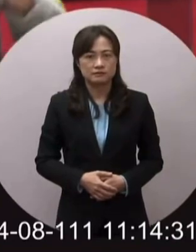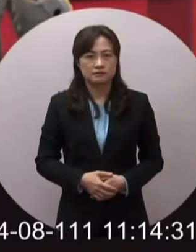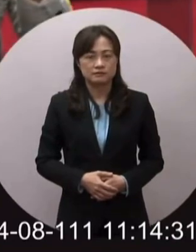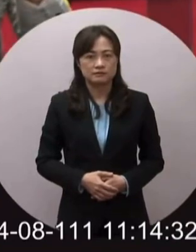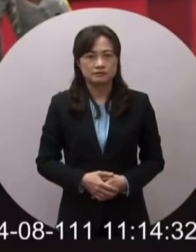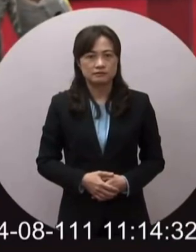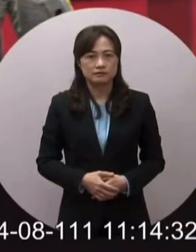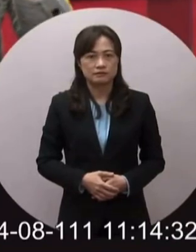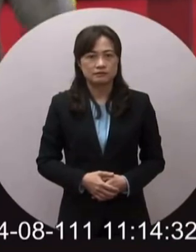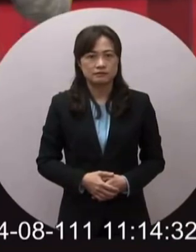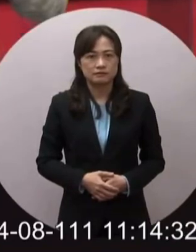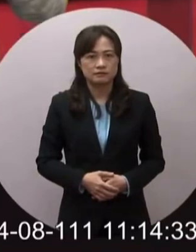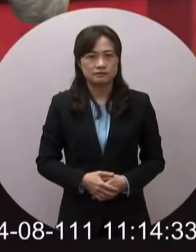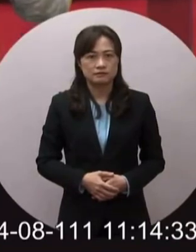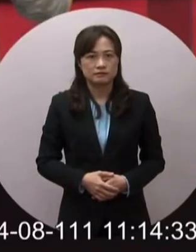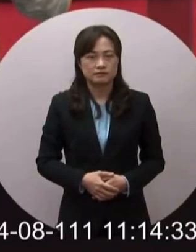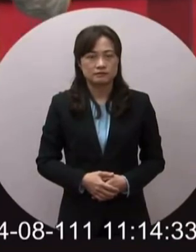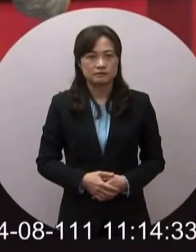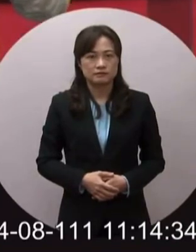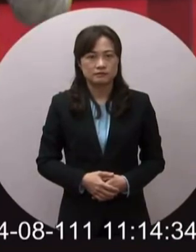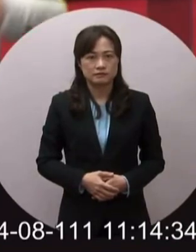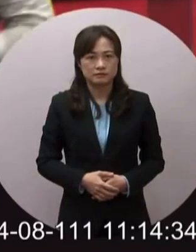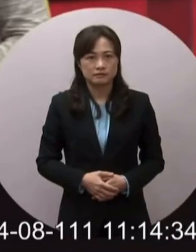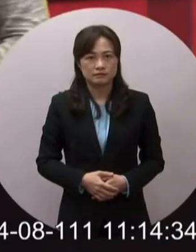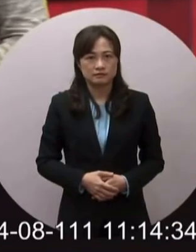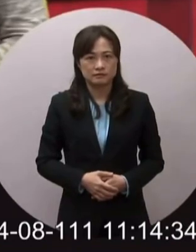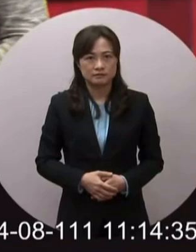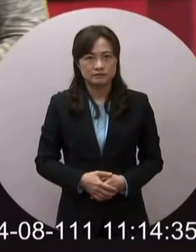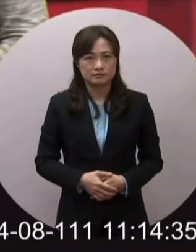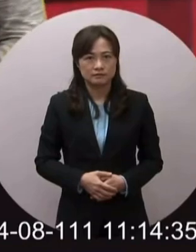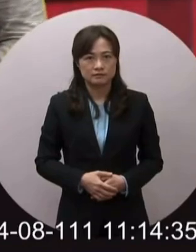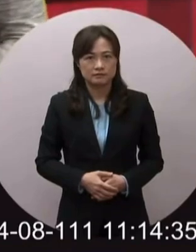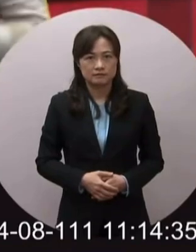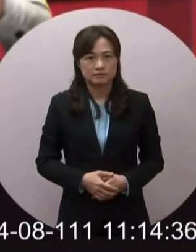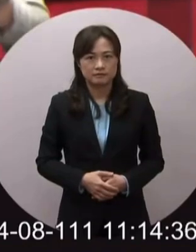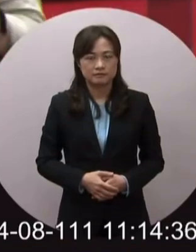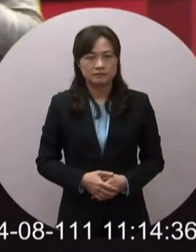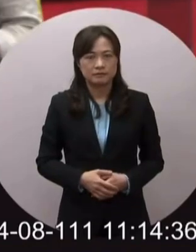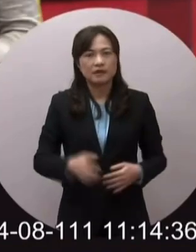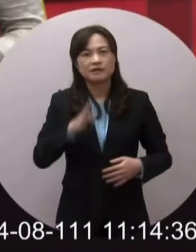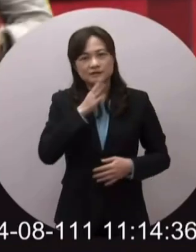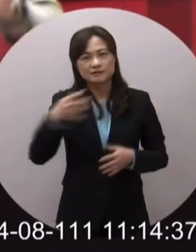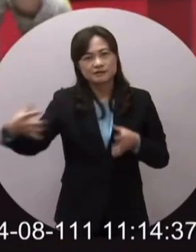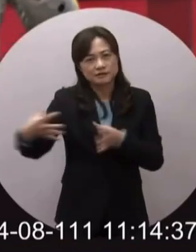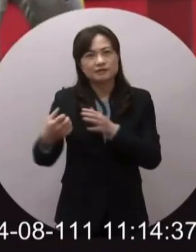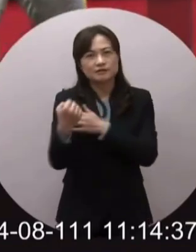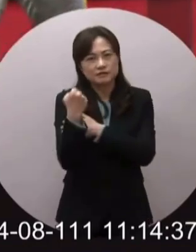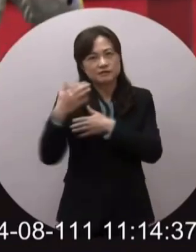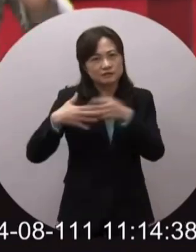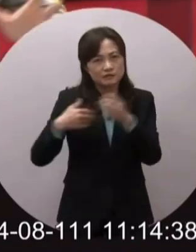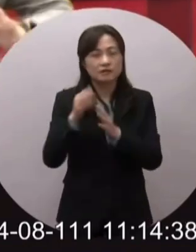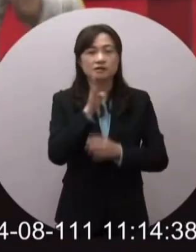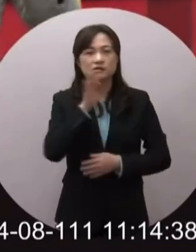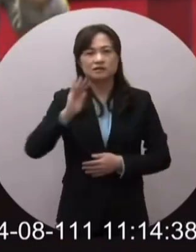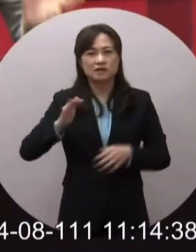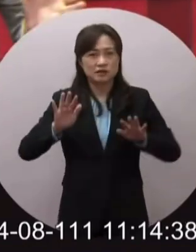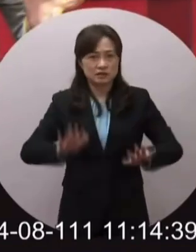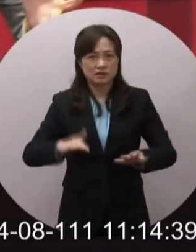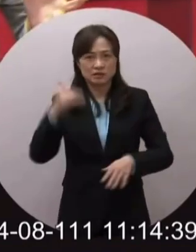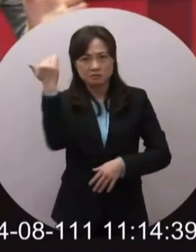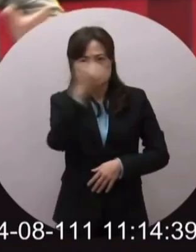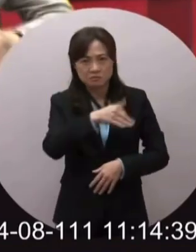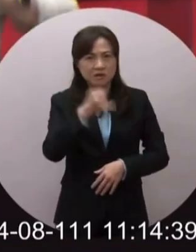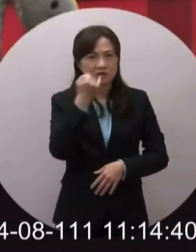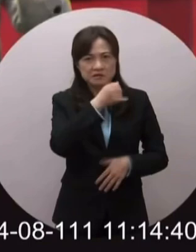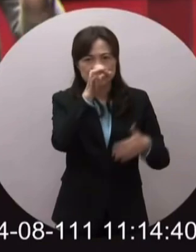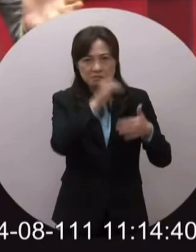行。所以这两年校园防疫其实是中央跟地方一起很努力， 是一起努力，但是现在就因为一下就说可能会